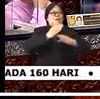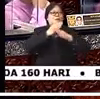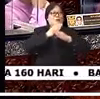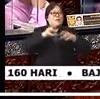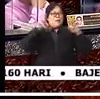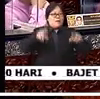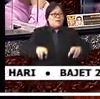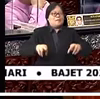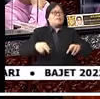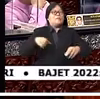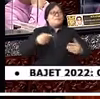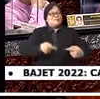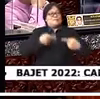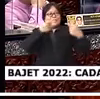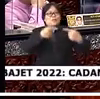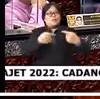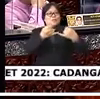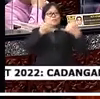Suara tuan-puan,